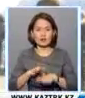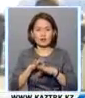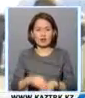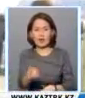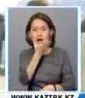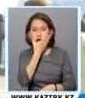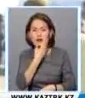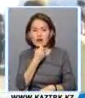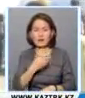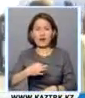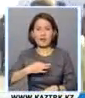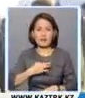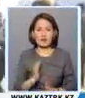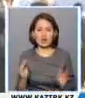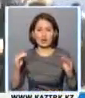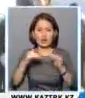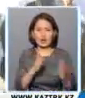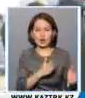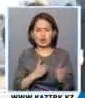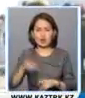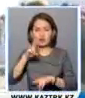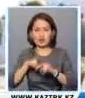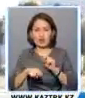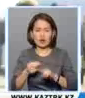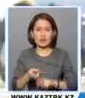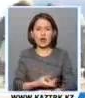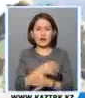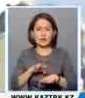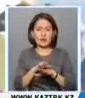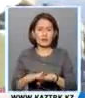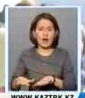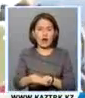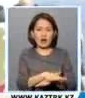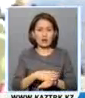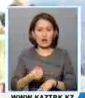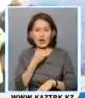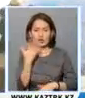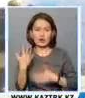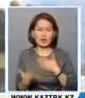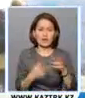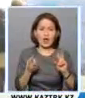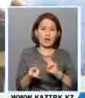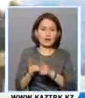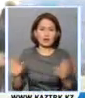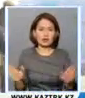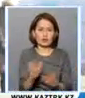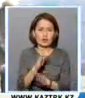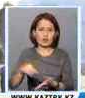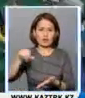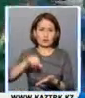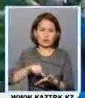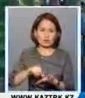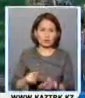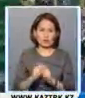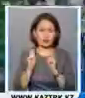тізген моншақтай қаз қатар тігілген киіз үйлер мерекенің сәнін келтірсе, халықтың көңілді күйлері мен ұлттық ойындары думанда қыздыра